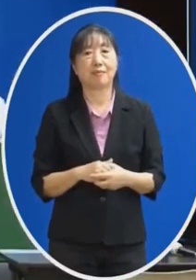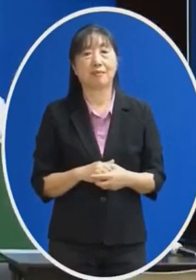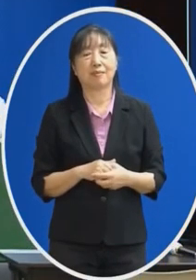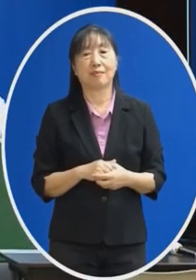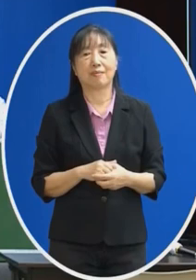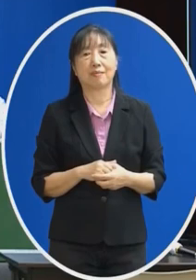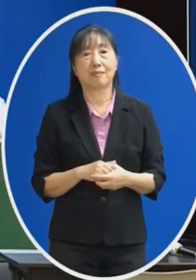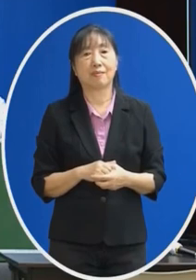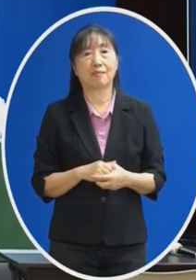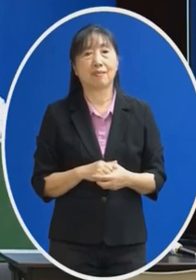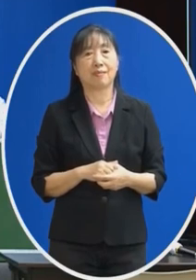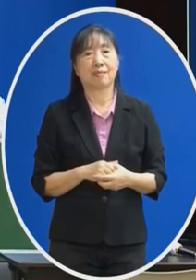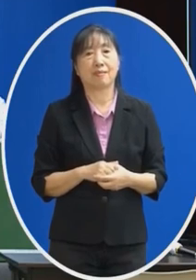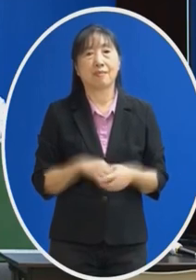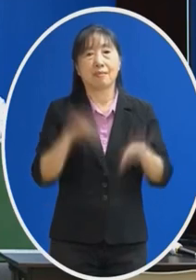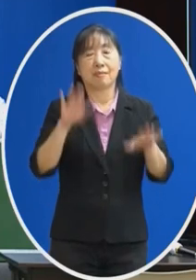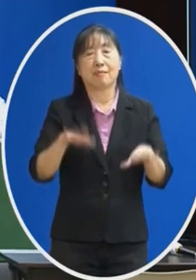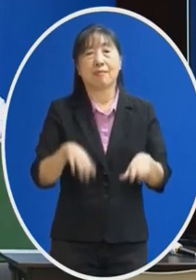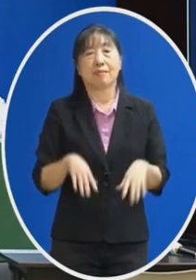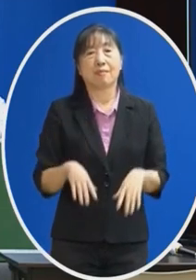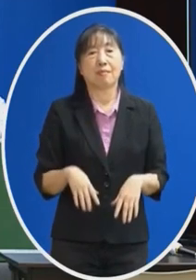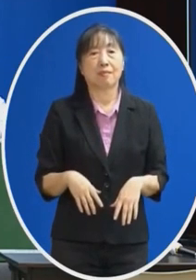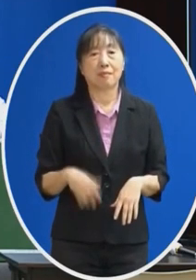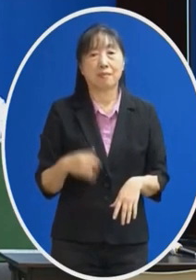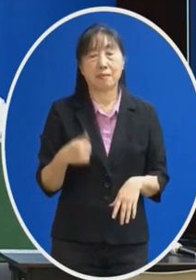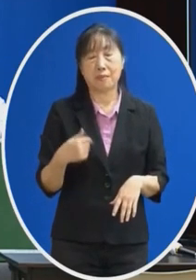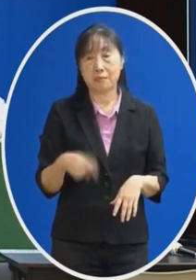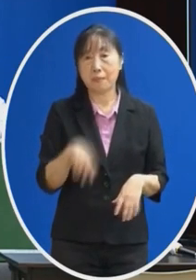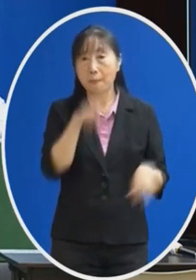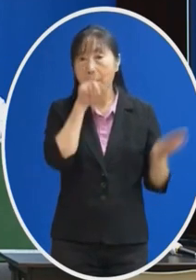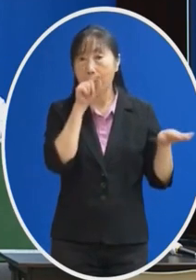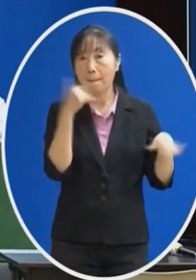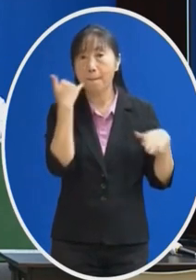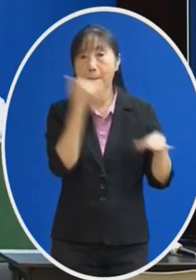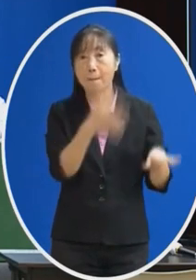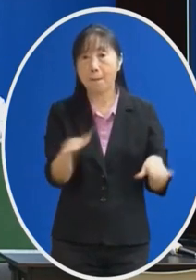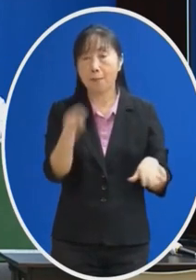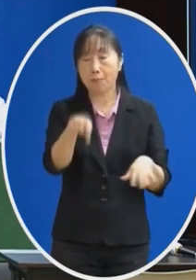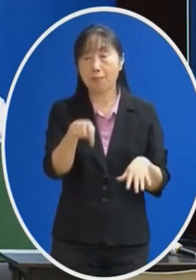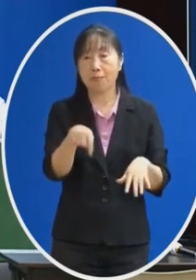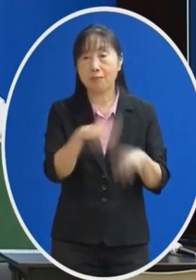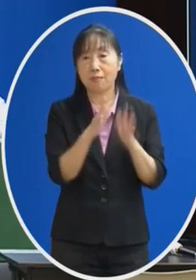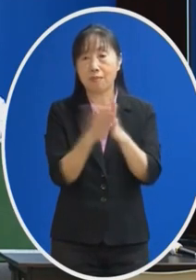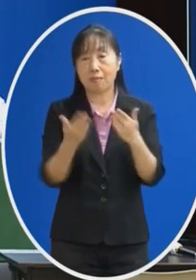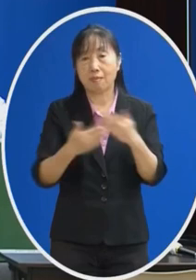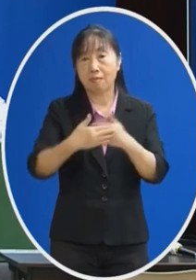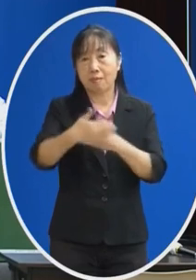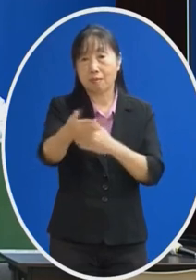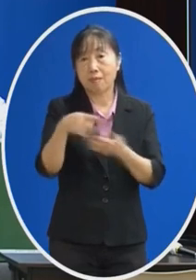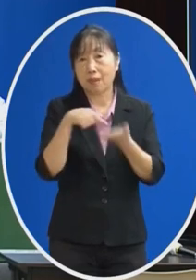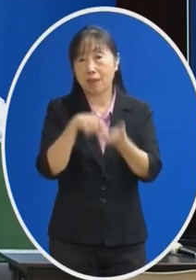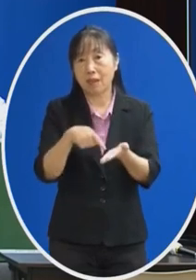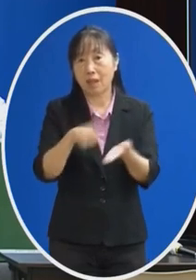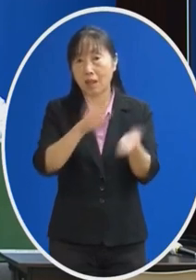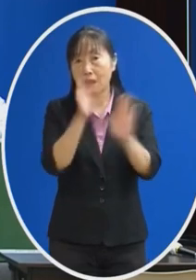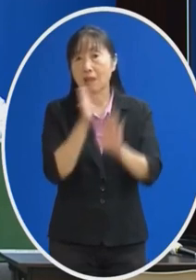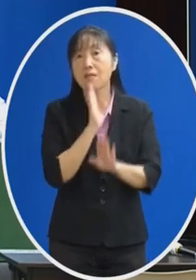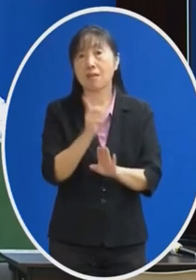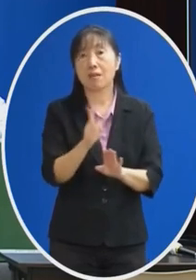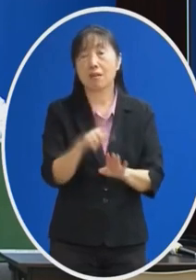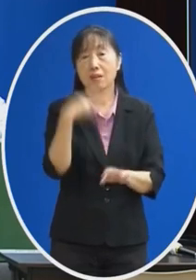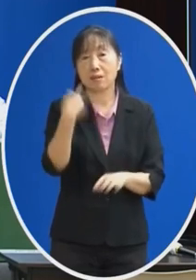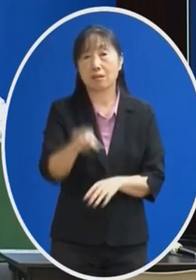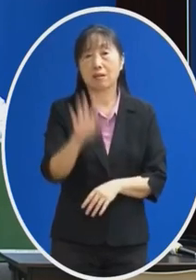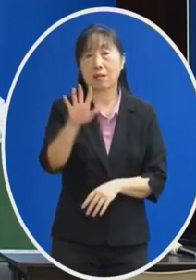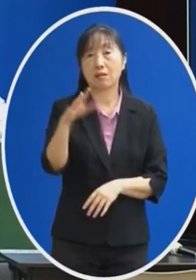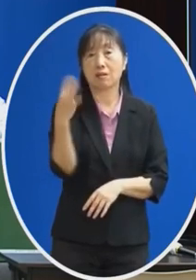部长好，想请教一下目前鸿海接洽 BNT 的进度，原厂授权书取得问题是否解决？那到目前还有哪些企